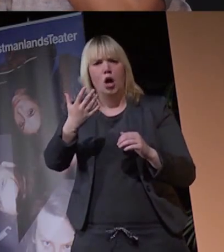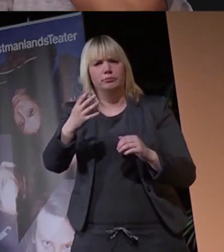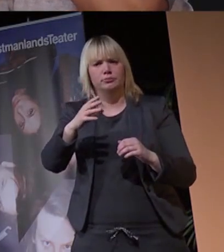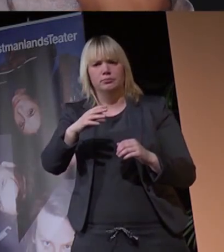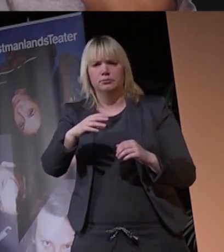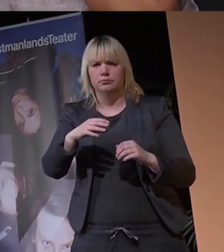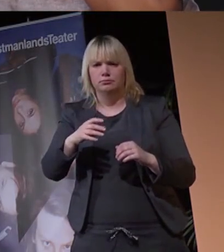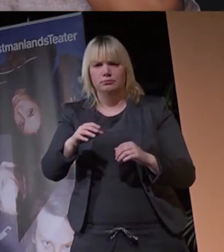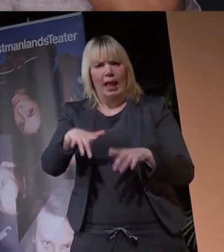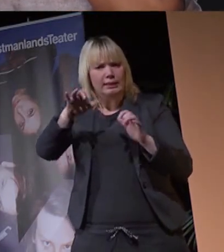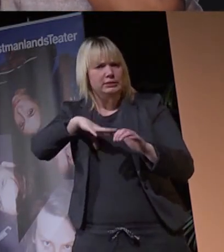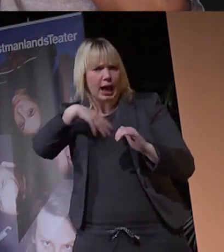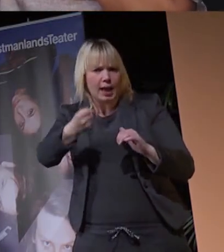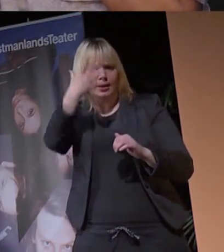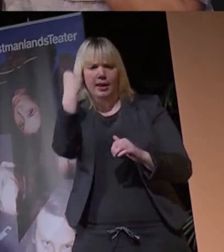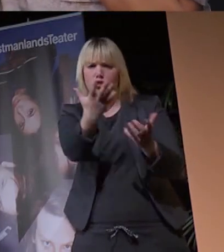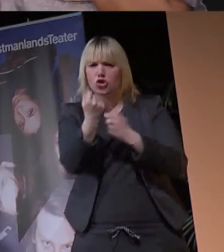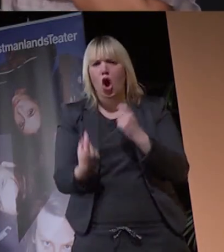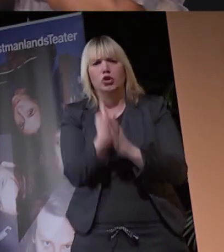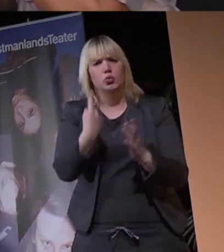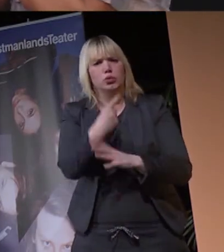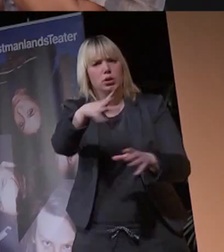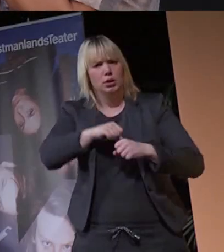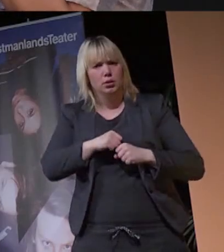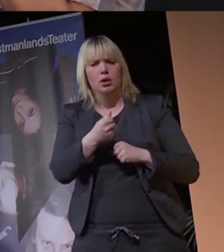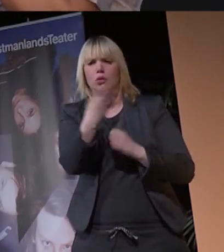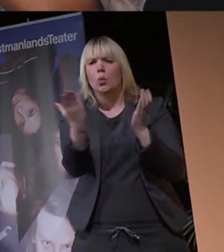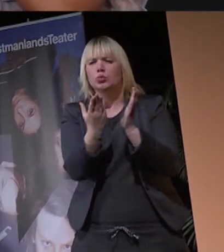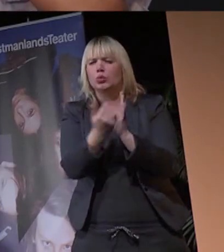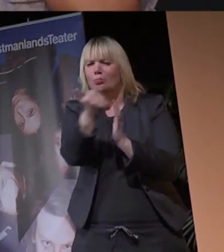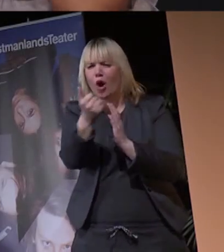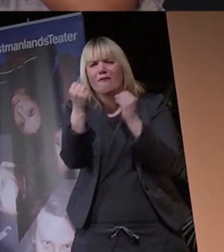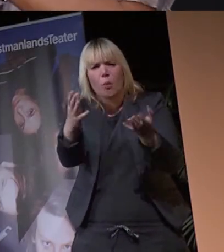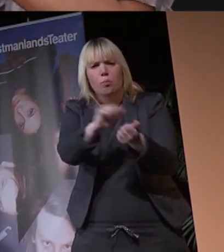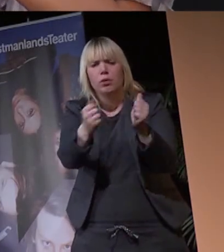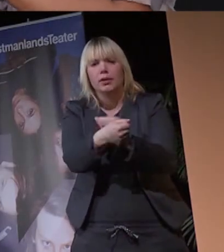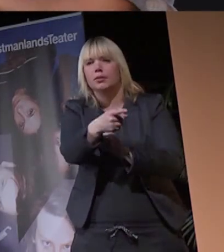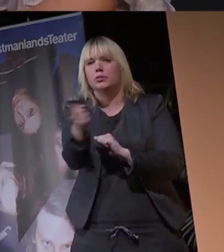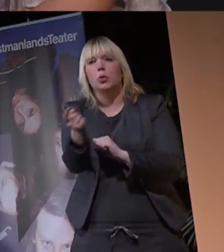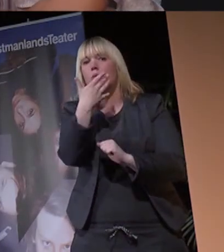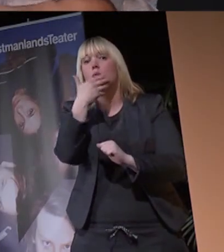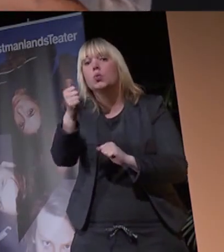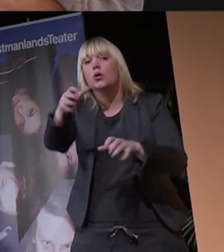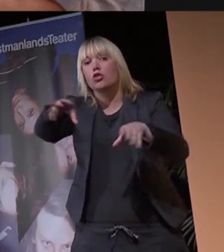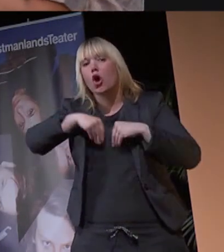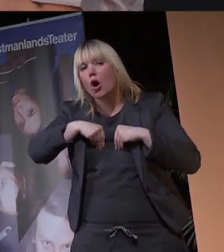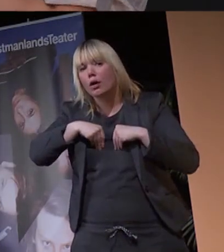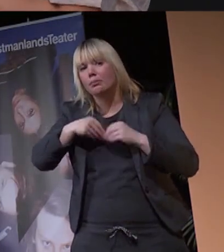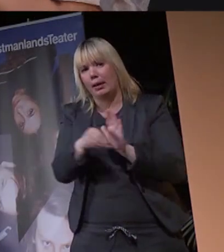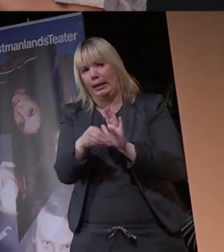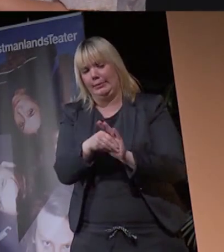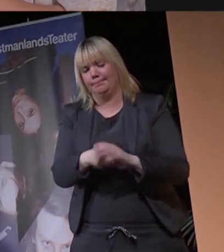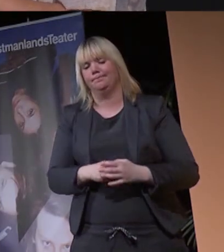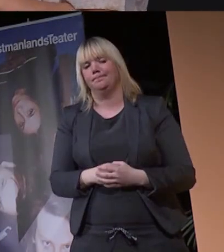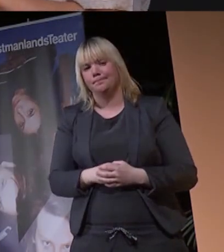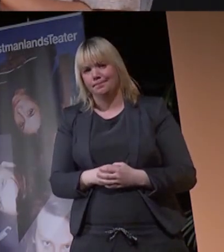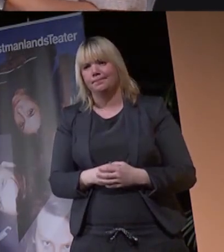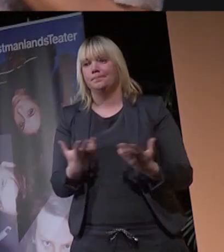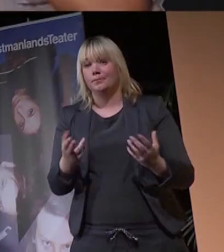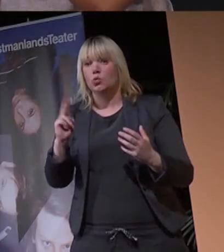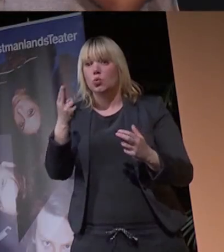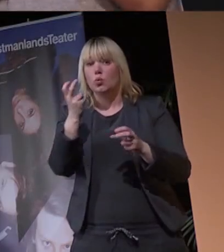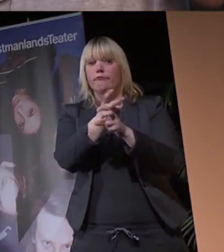mer utsatta, som har större utmaningar. De skolor som verkligen behöver politik, de har inte tagit del av Skapande skola. Pengarna i samma utsträckning. Så det vi gör